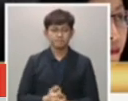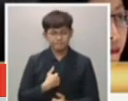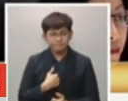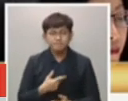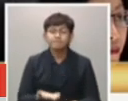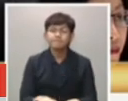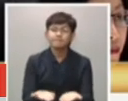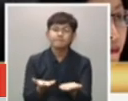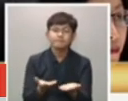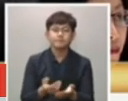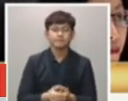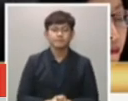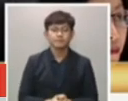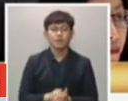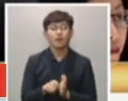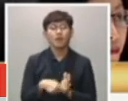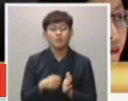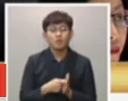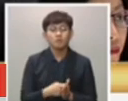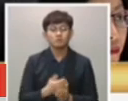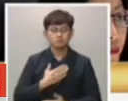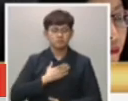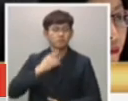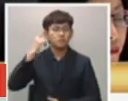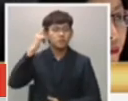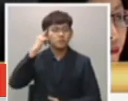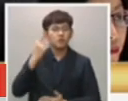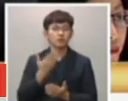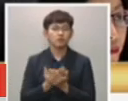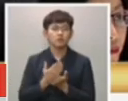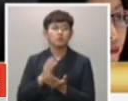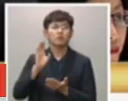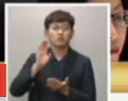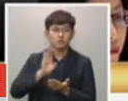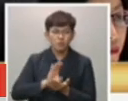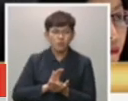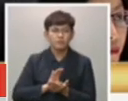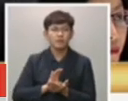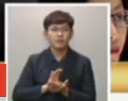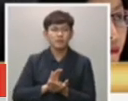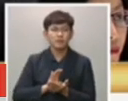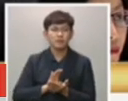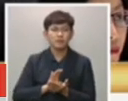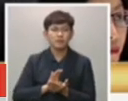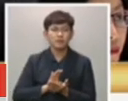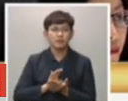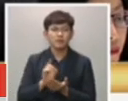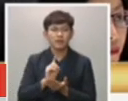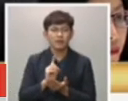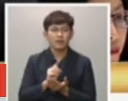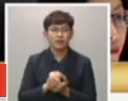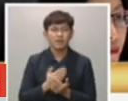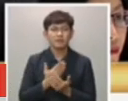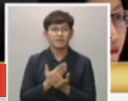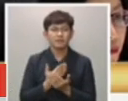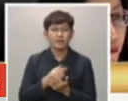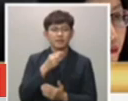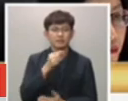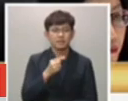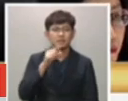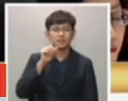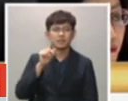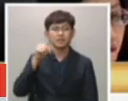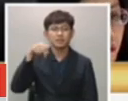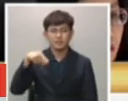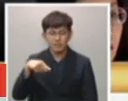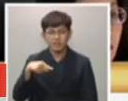างเพราะพวกผมรู้ครับว่างบประมาณแผ่นดินเนี่ยเป็นเพียงขาเดียวที่เหลืออยู่ของ GDP ที่จะประคองภ